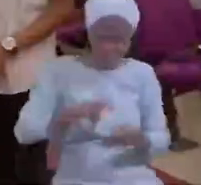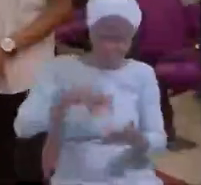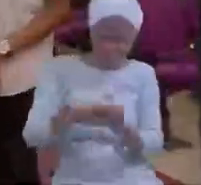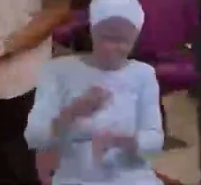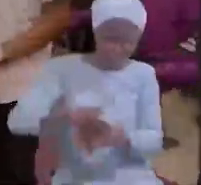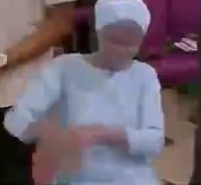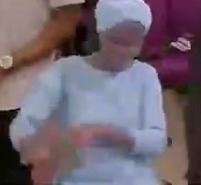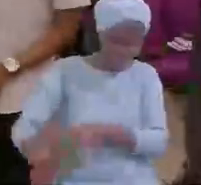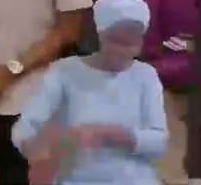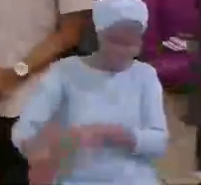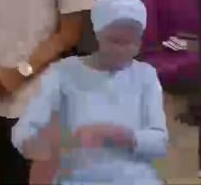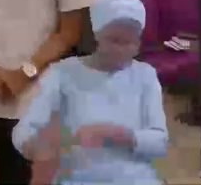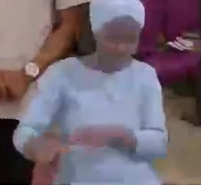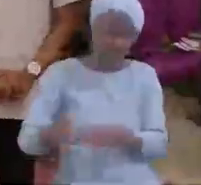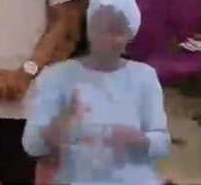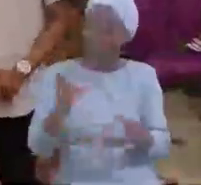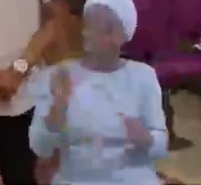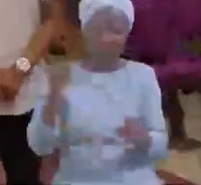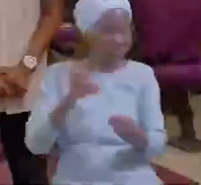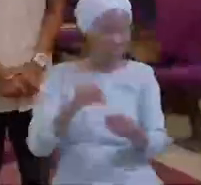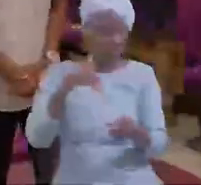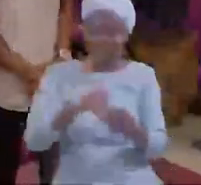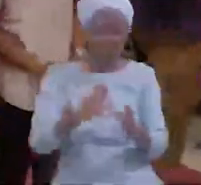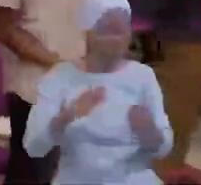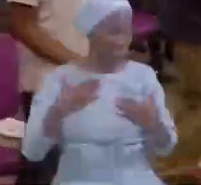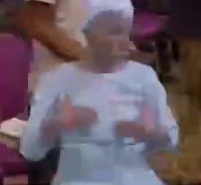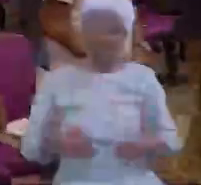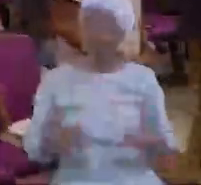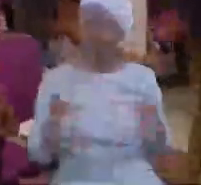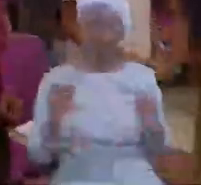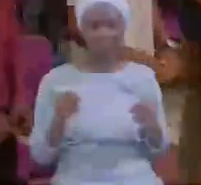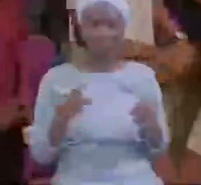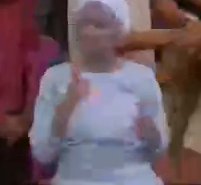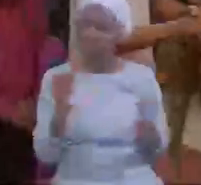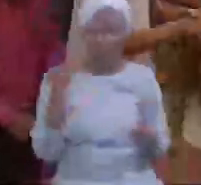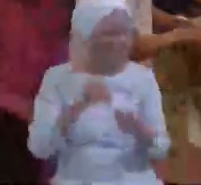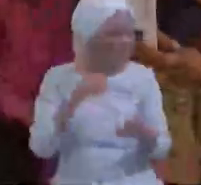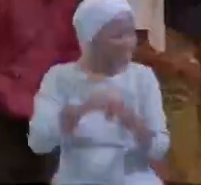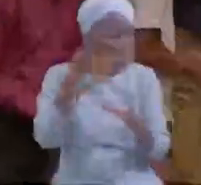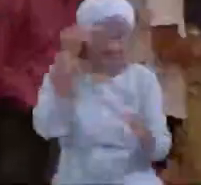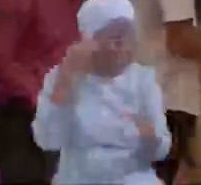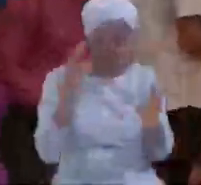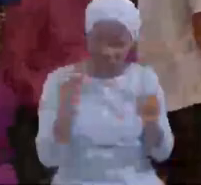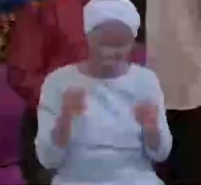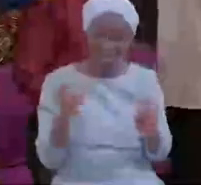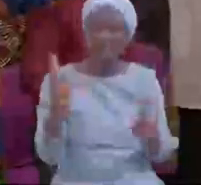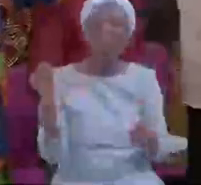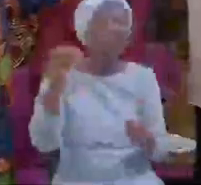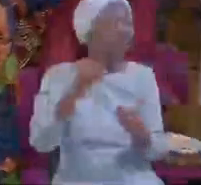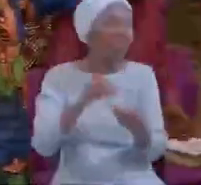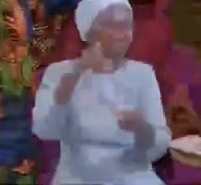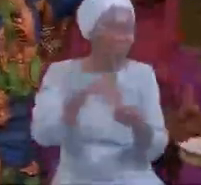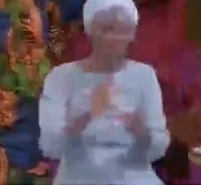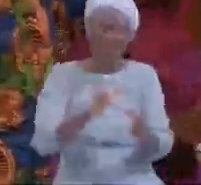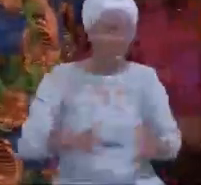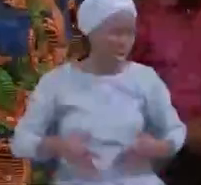ce n'est plus dans votre corps. Ce n'est plus dans votre tête. Ce n'est plus dans votre vie. Ce n'est